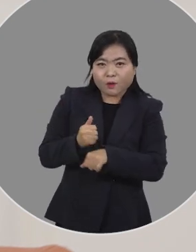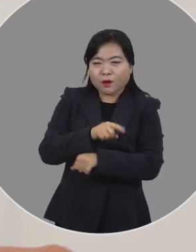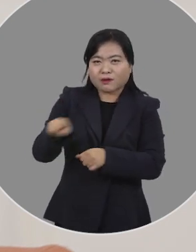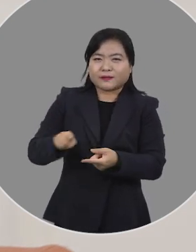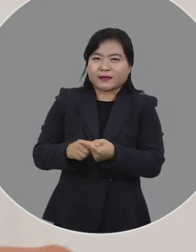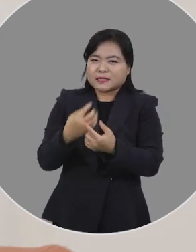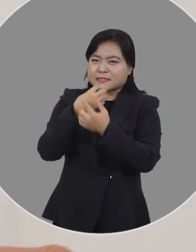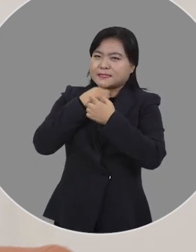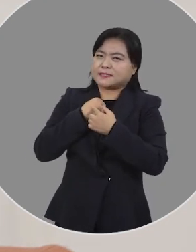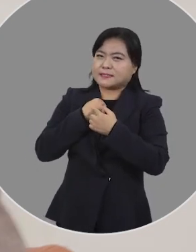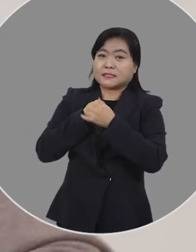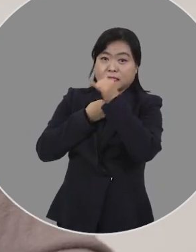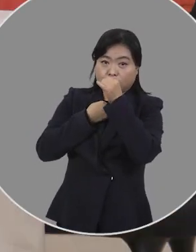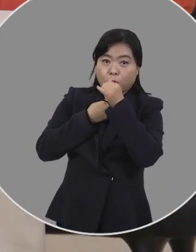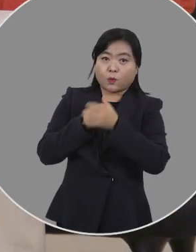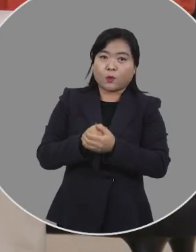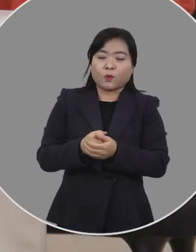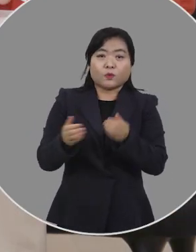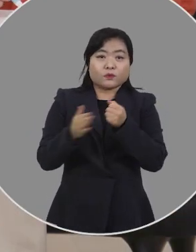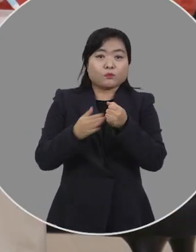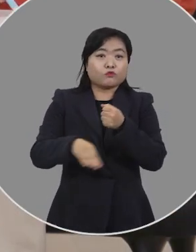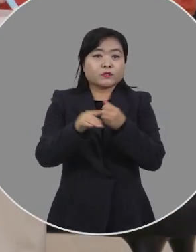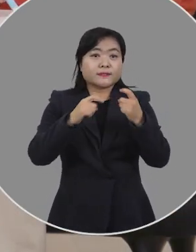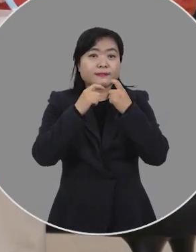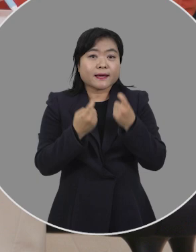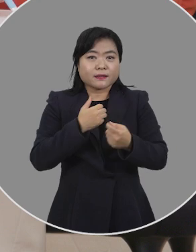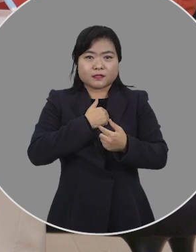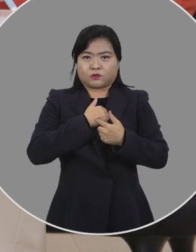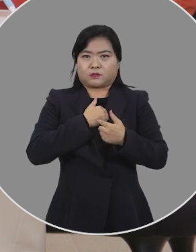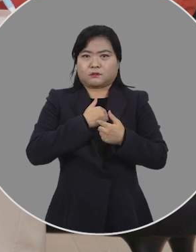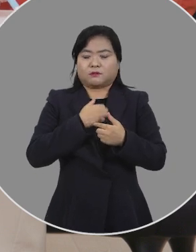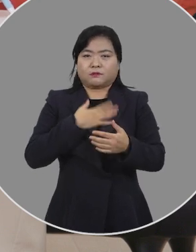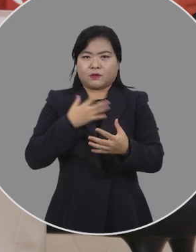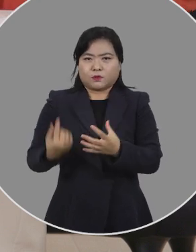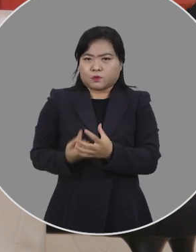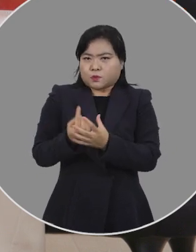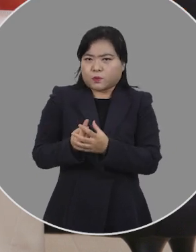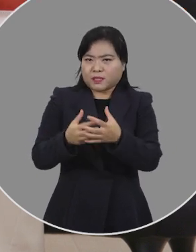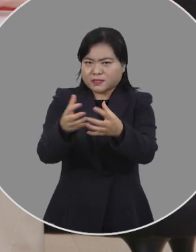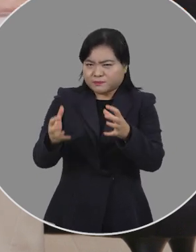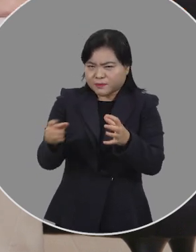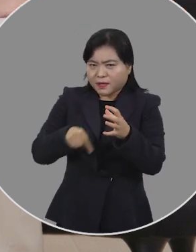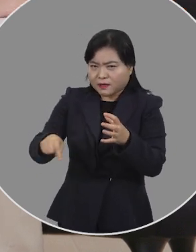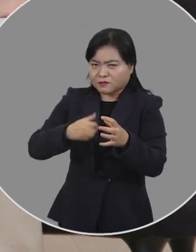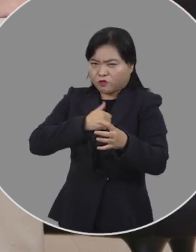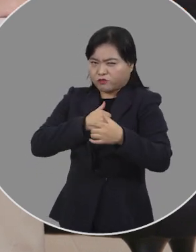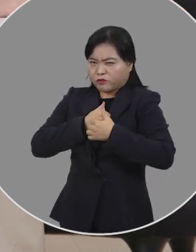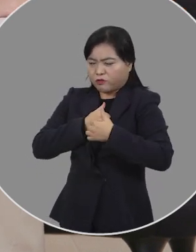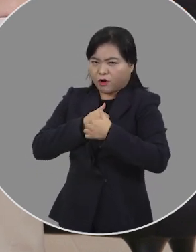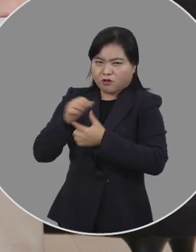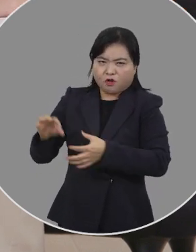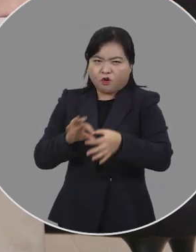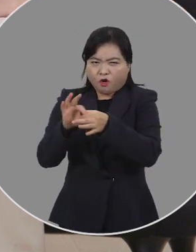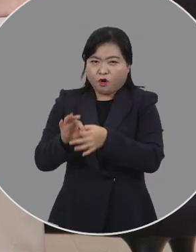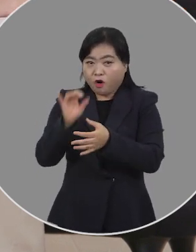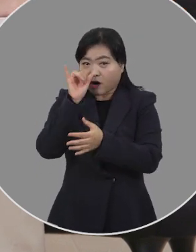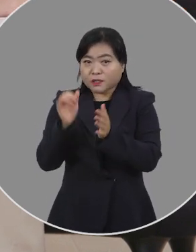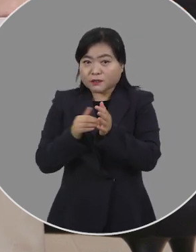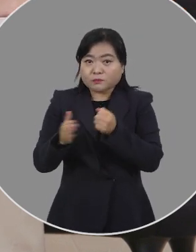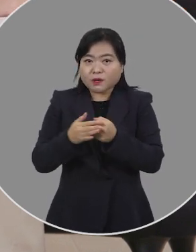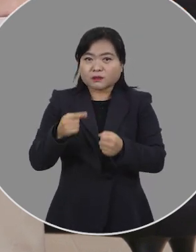어떤 이득 같은 게 있을 수가 있고, 그다음에 우리 개인의 정체성이 자기가 속해 있는 집단 정체성하고 맞물려 있기 때문에